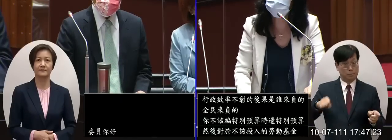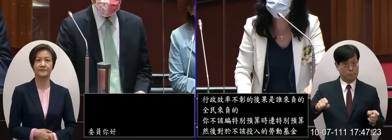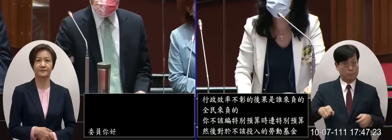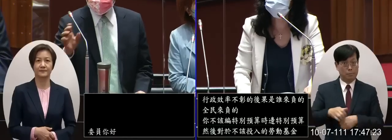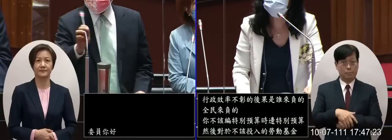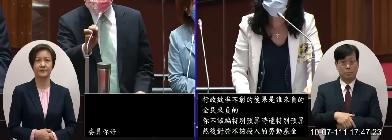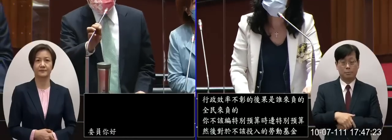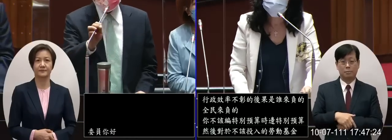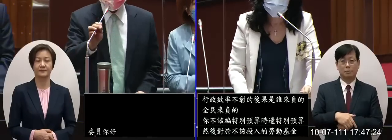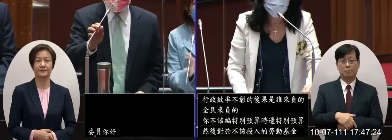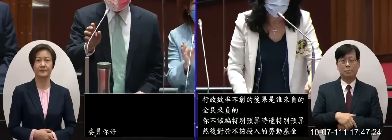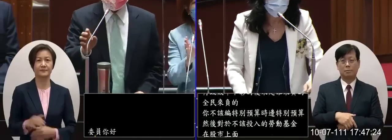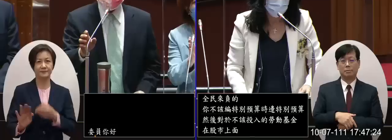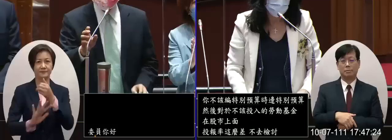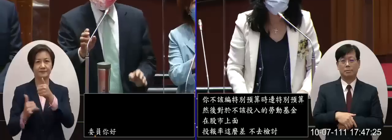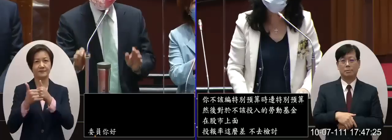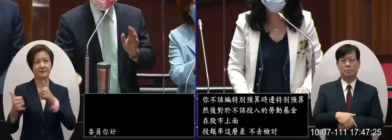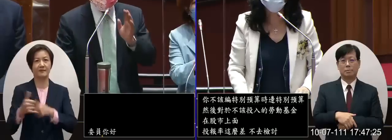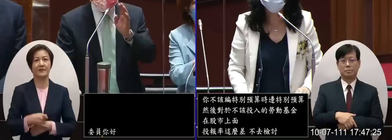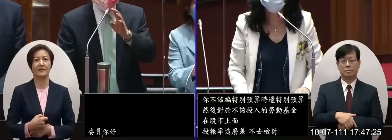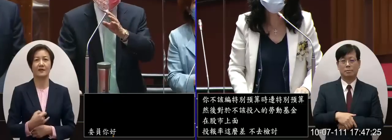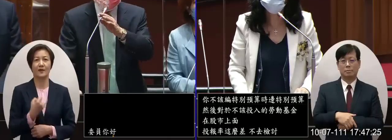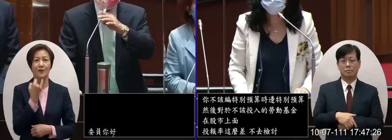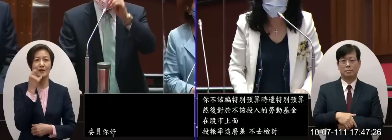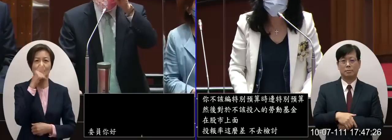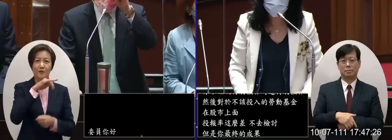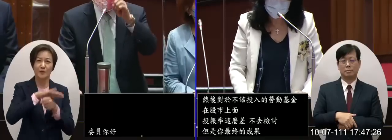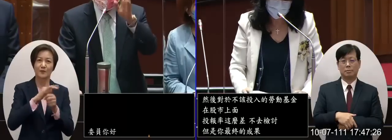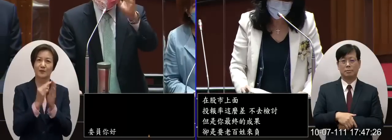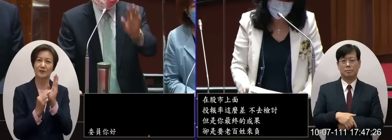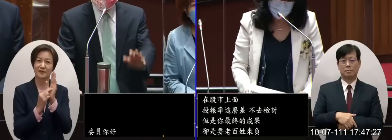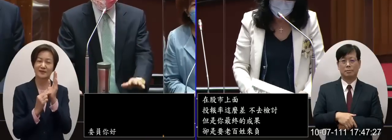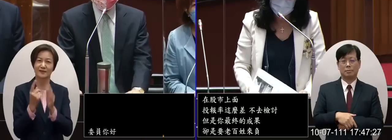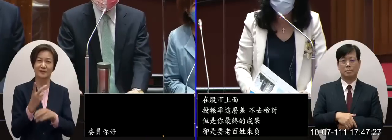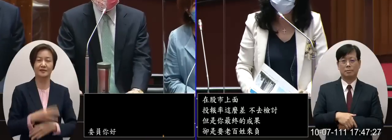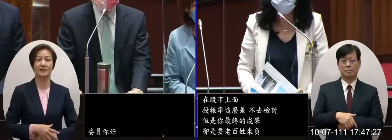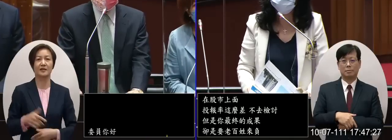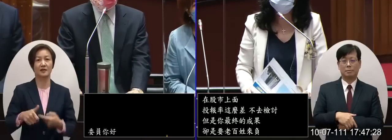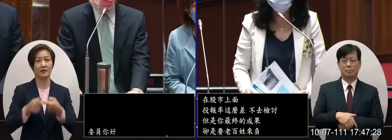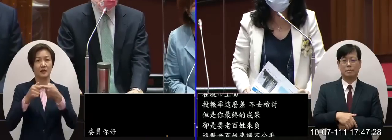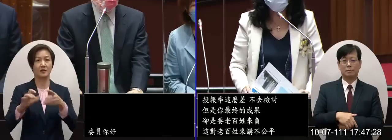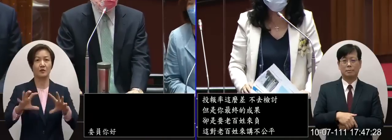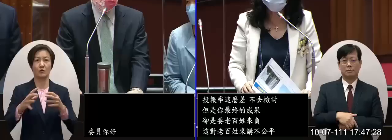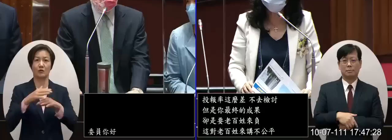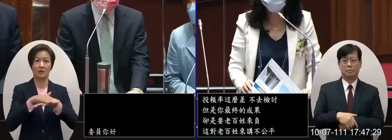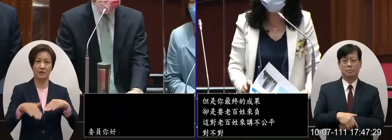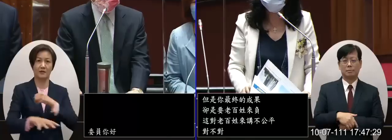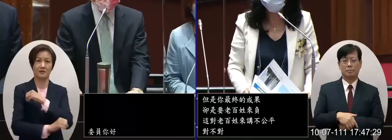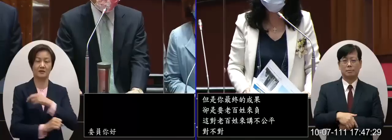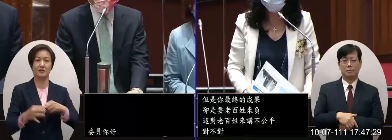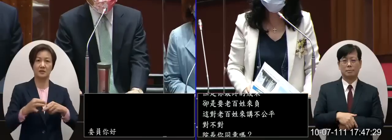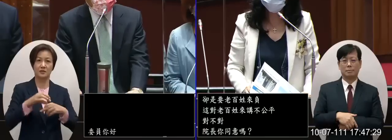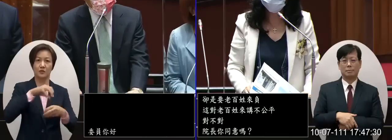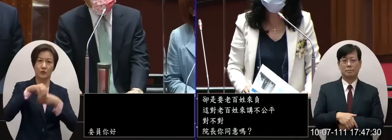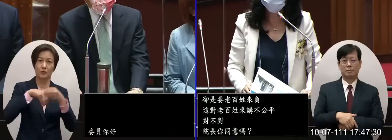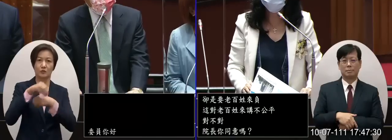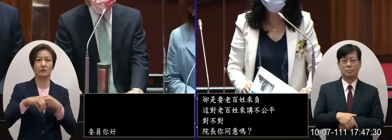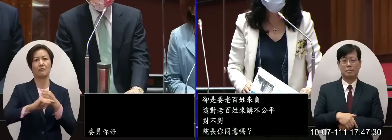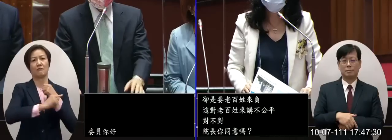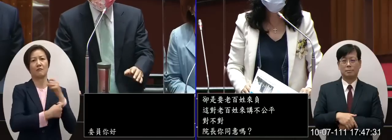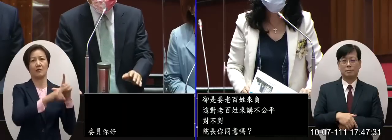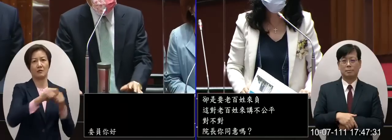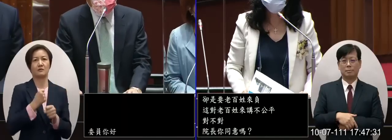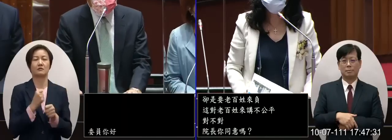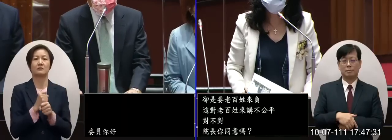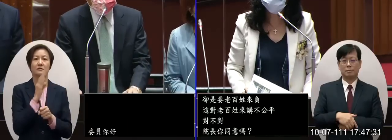吗？ 委员，我可不可以讲几句哈？第一，你讲国安基金，其实国安基金的运作是依照法律规